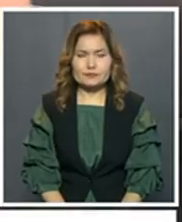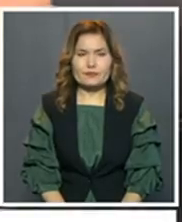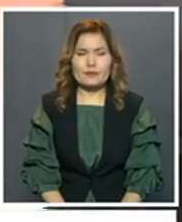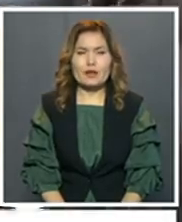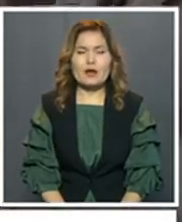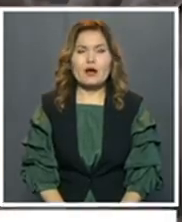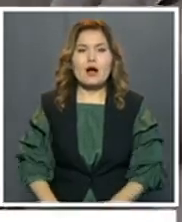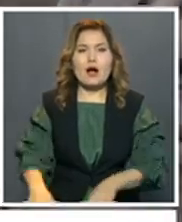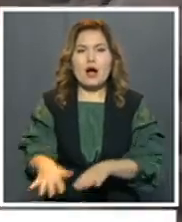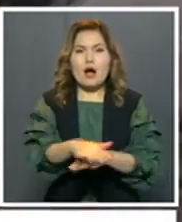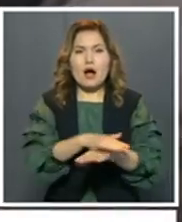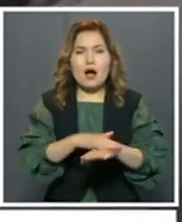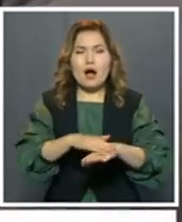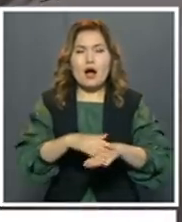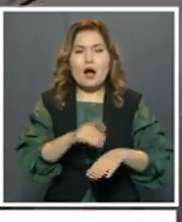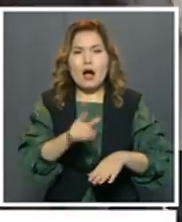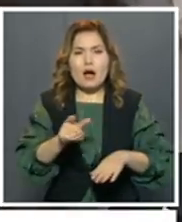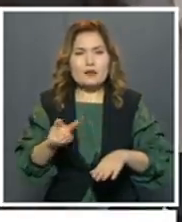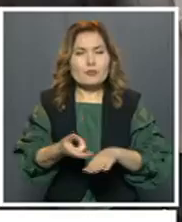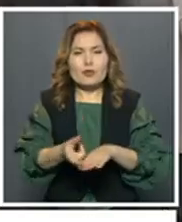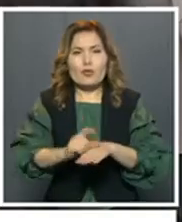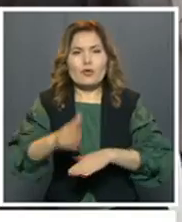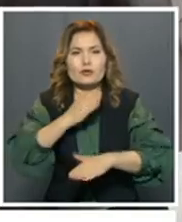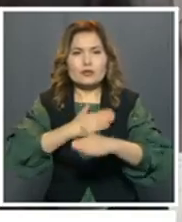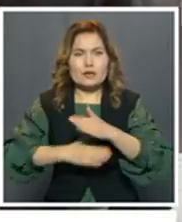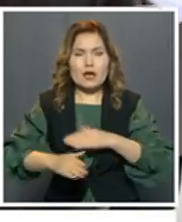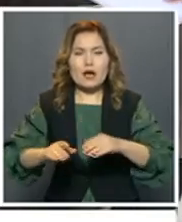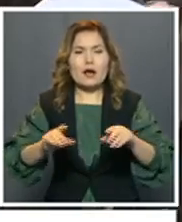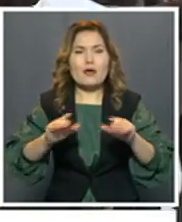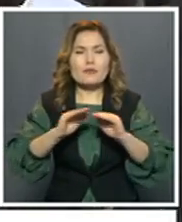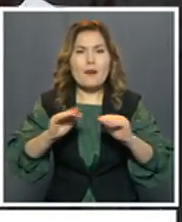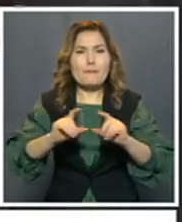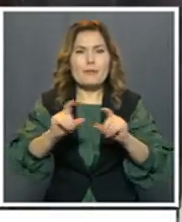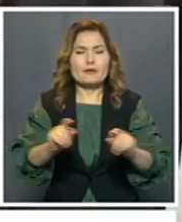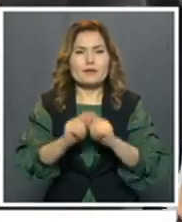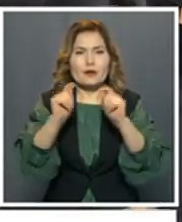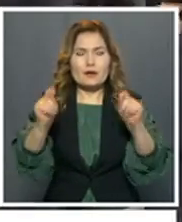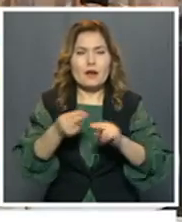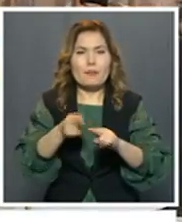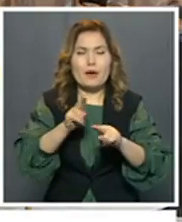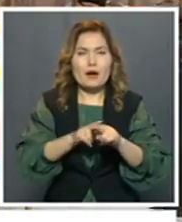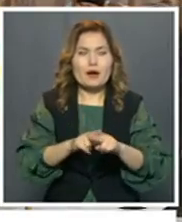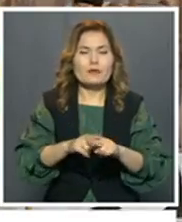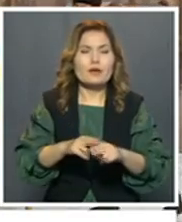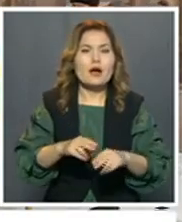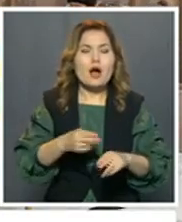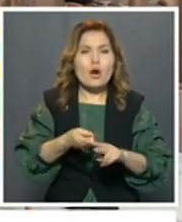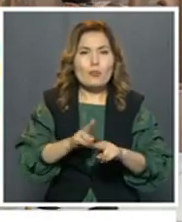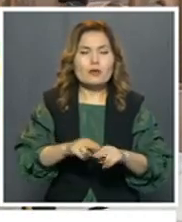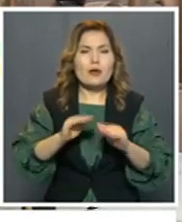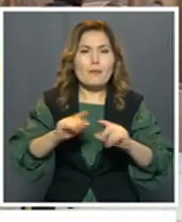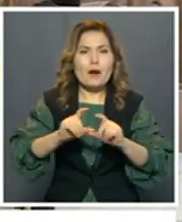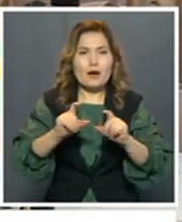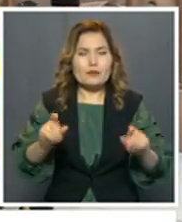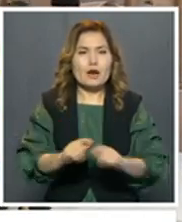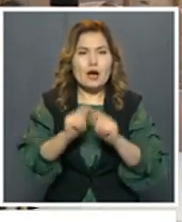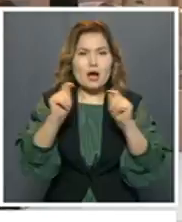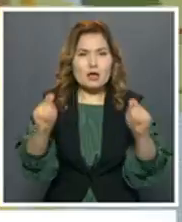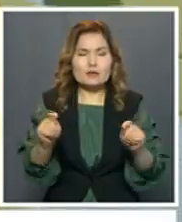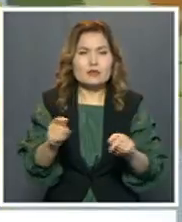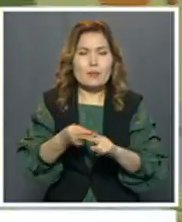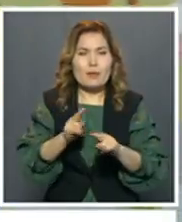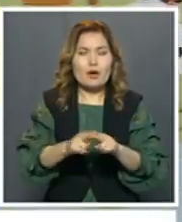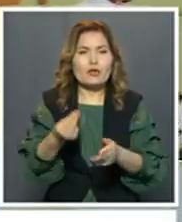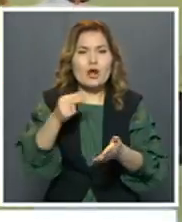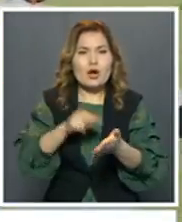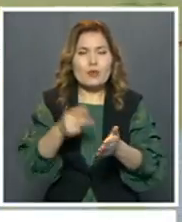Тұрғындар бұл ауданға дәл осындай мекеме көптен бері қажет еді дейді. Өйткені халықтың негізі қарапайым жұмысшылар. Ал бұл балабақшаның бағасы қол